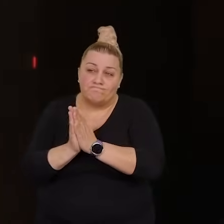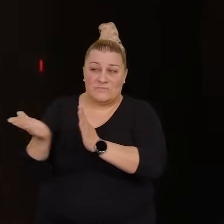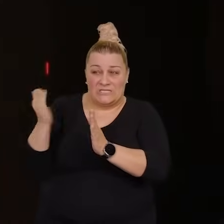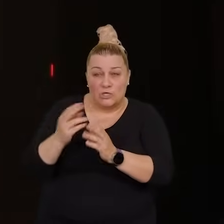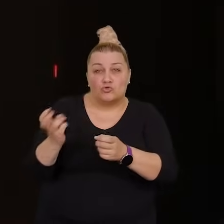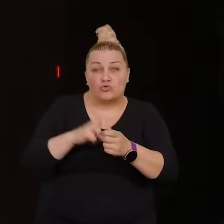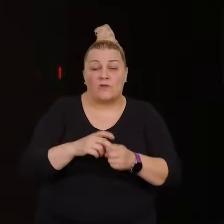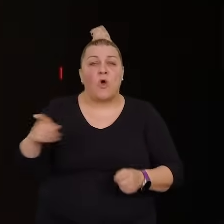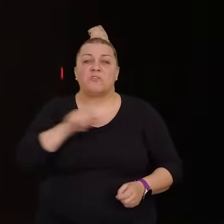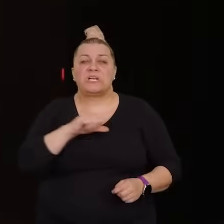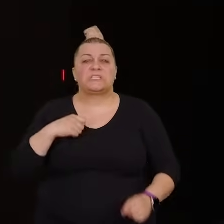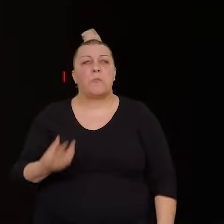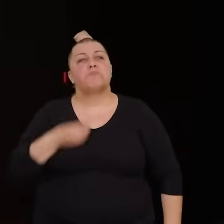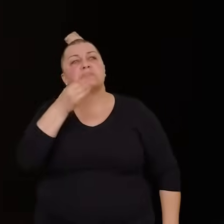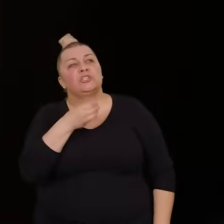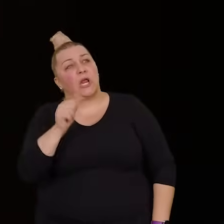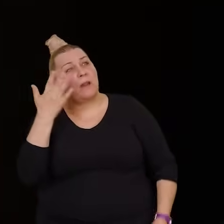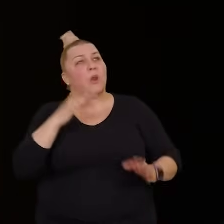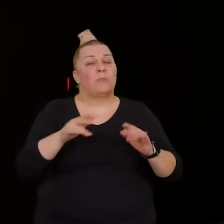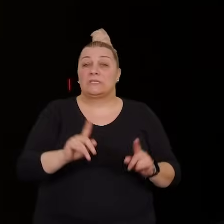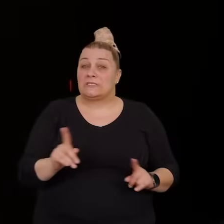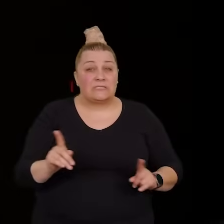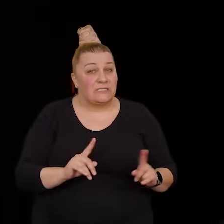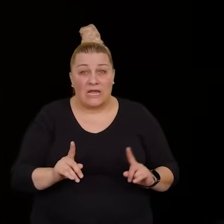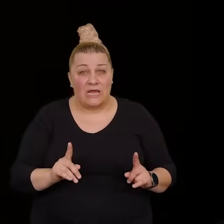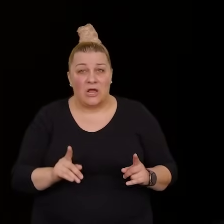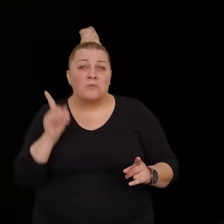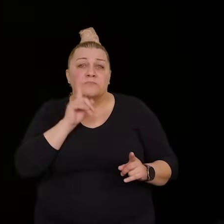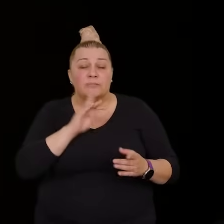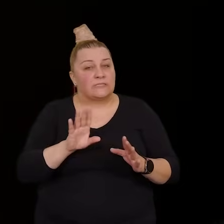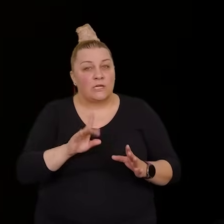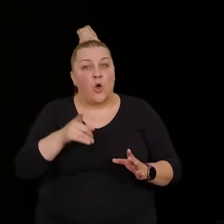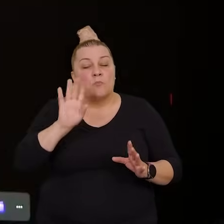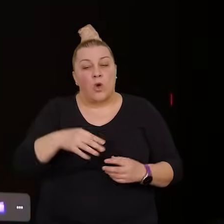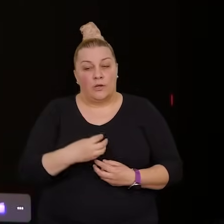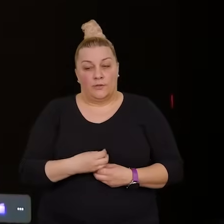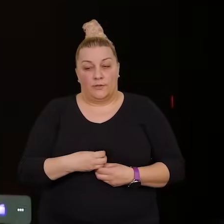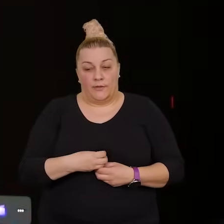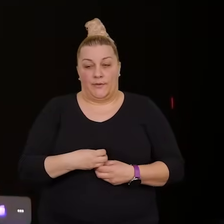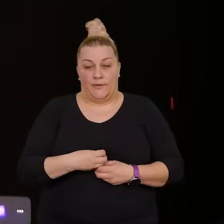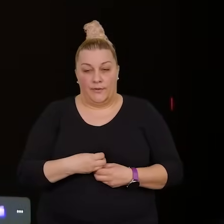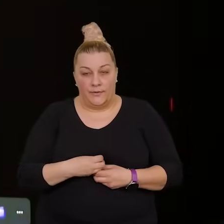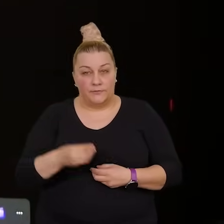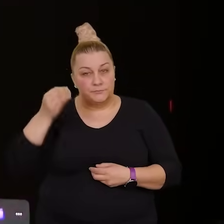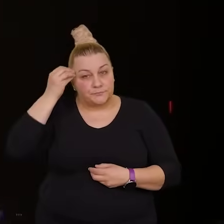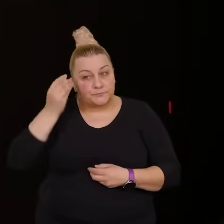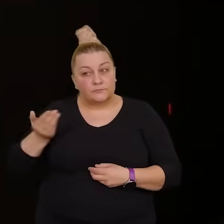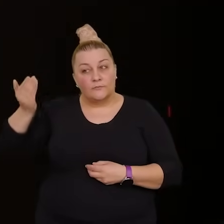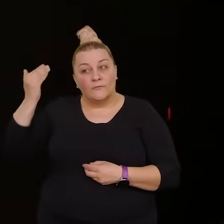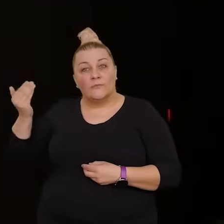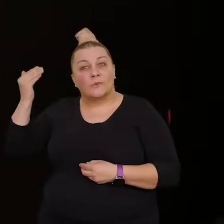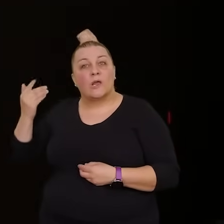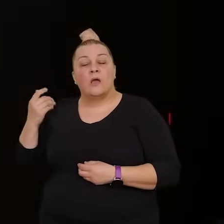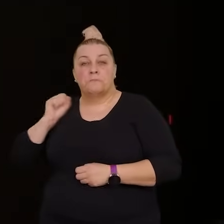tu priče, jesmo li bili na kupanju ili ne znam što, nego on se mora vratiti. Ponovo se vratiti u kontekst vremena. U kontekst svega,